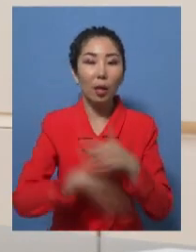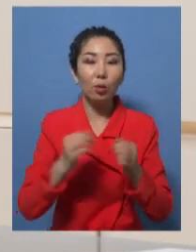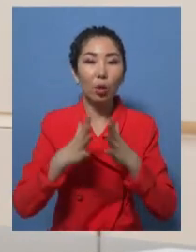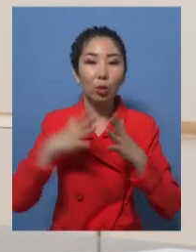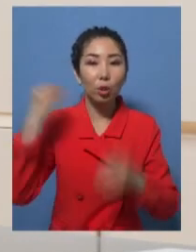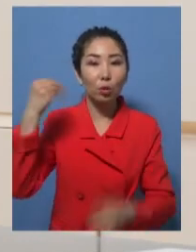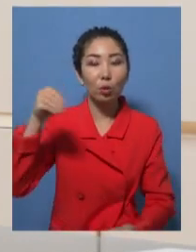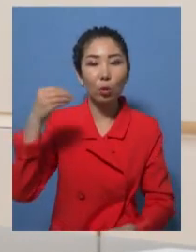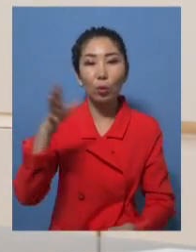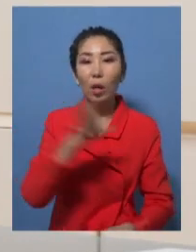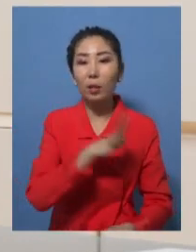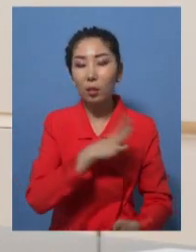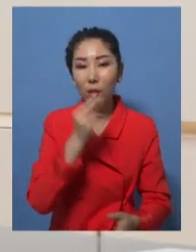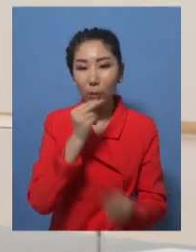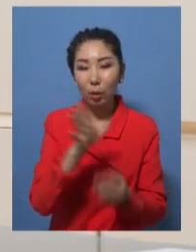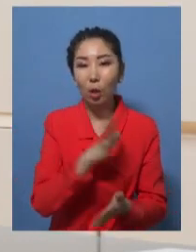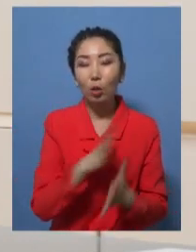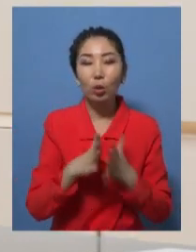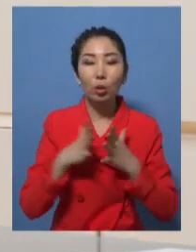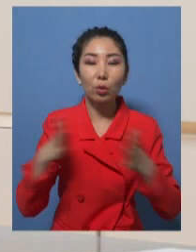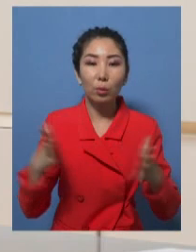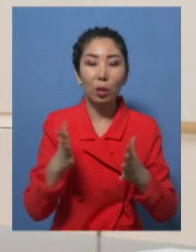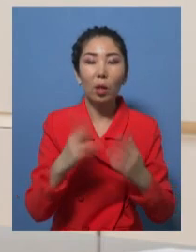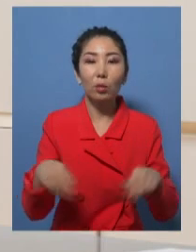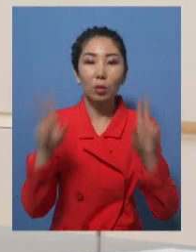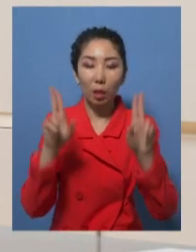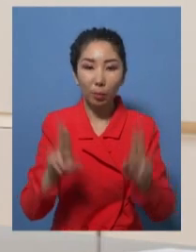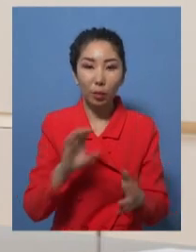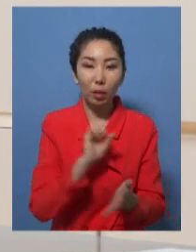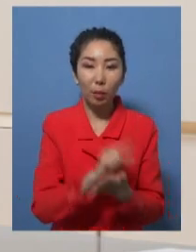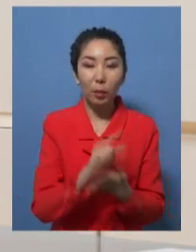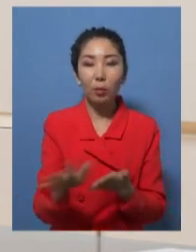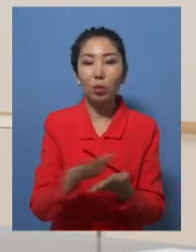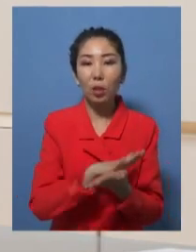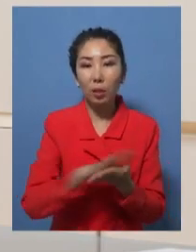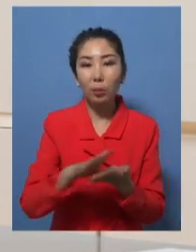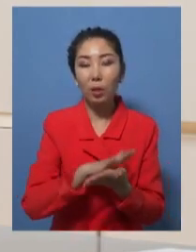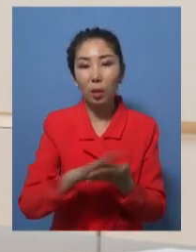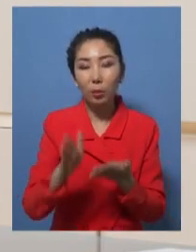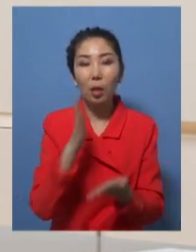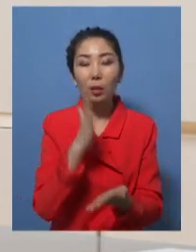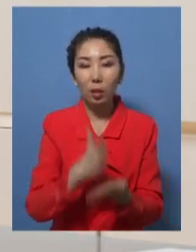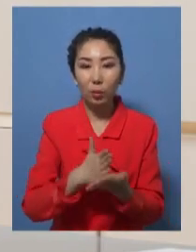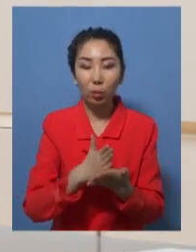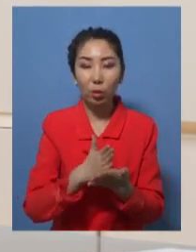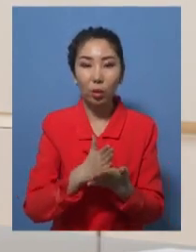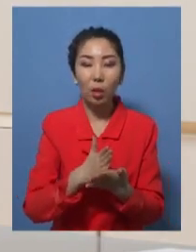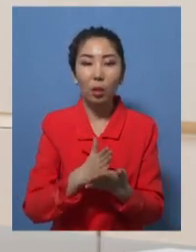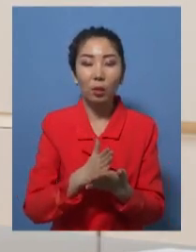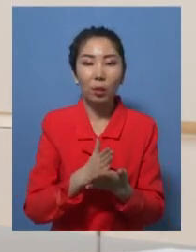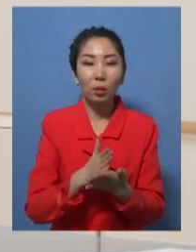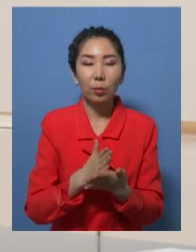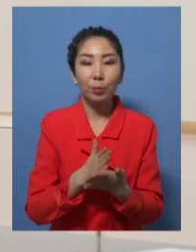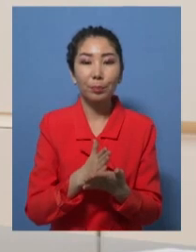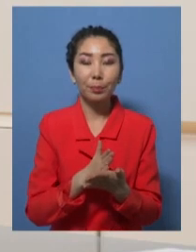үзілістерде тегін тамақ ішу керек. Ал үлкен үзілістердің өзінің талаптары бар, санитарлық талаптары бар. Санитарлық талаптардың өзі тектен текке